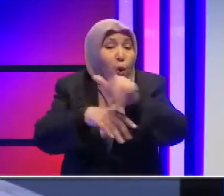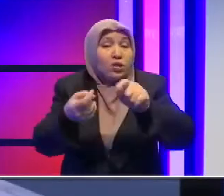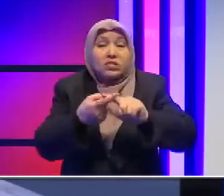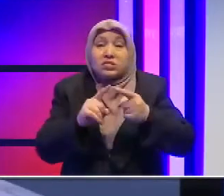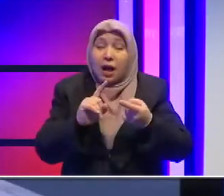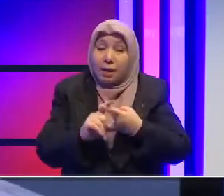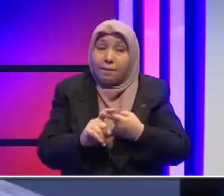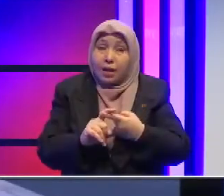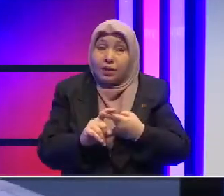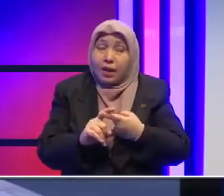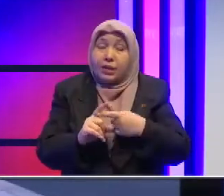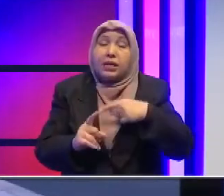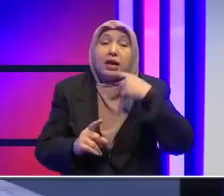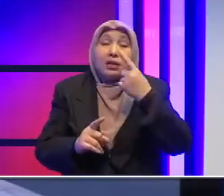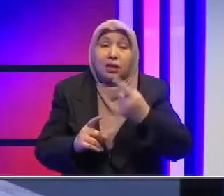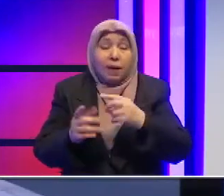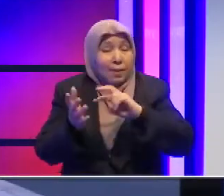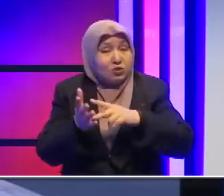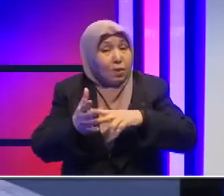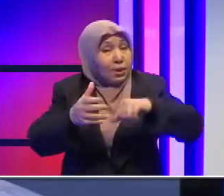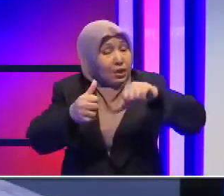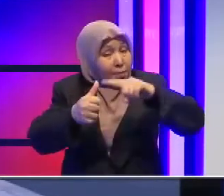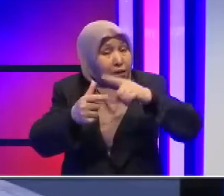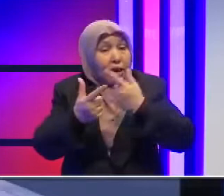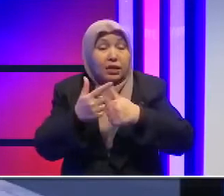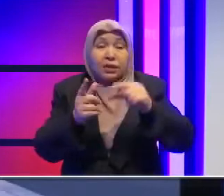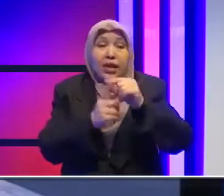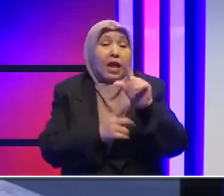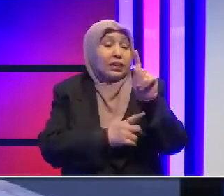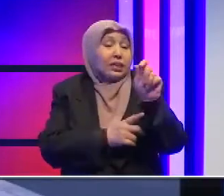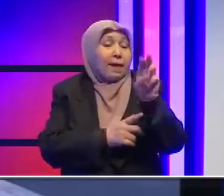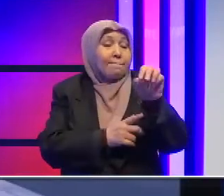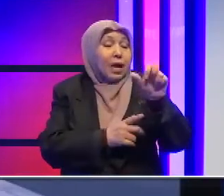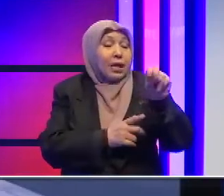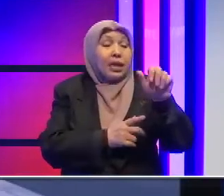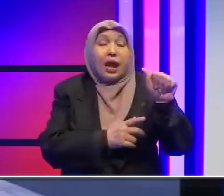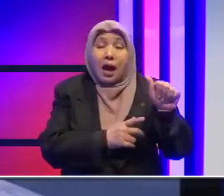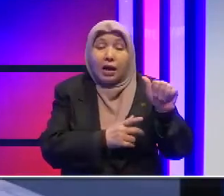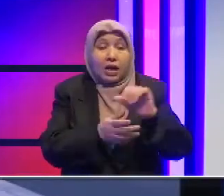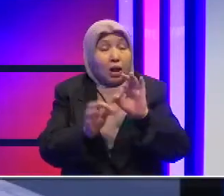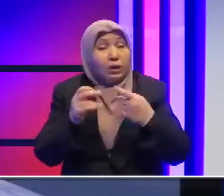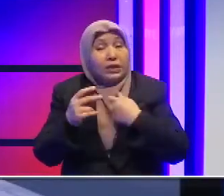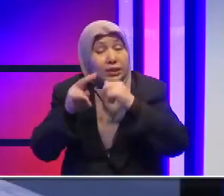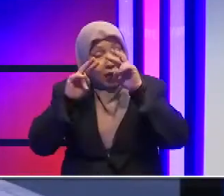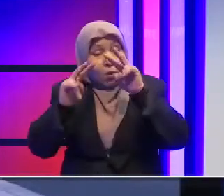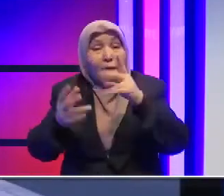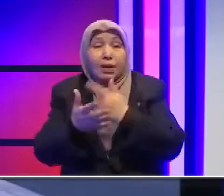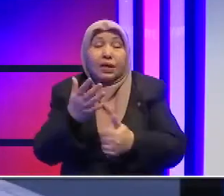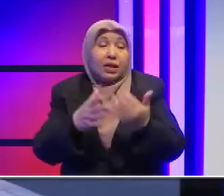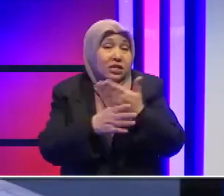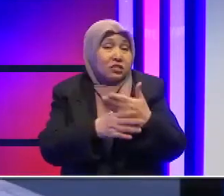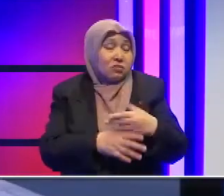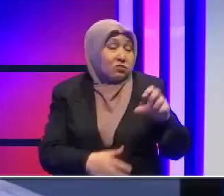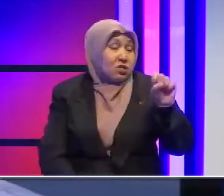sahabatnya. Ini dia katakan maksud yang pertama daripada kalimah tamanna. Walaupun kalau kita lihat apa yang dikongsikan oleh Syekh Mutawalli